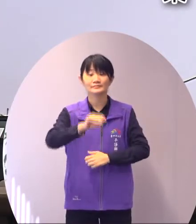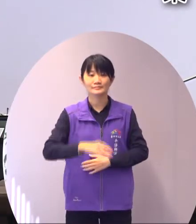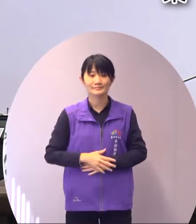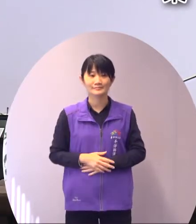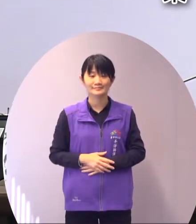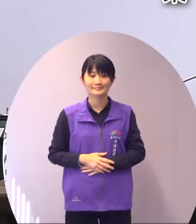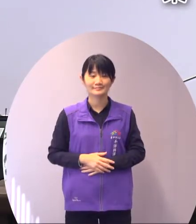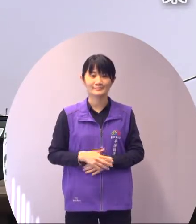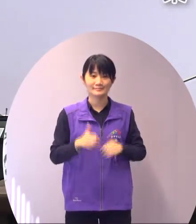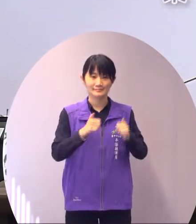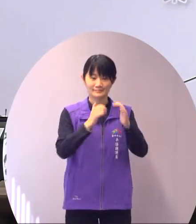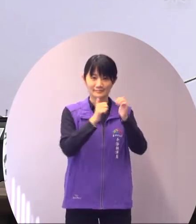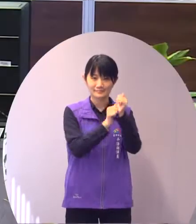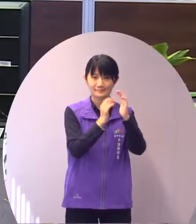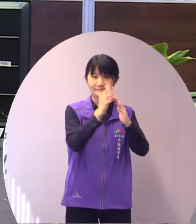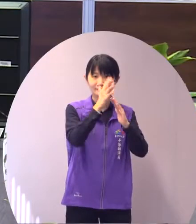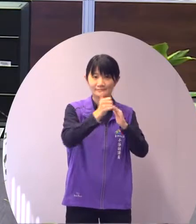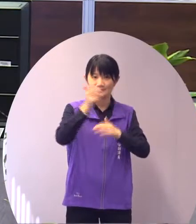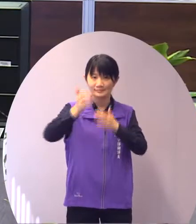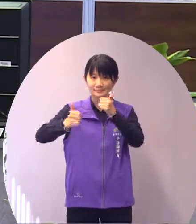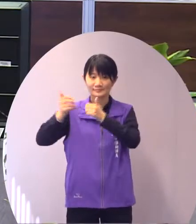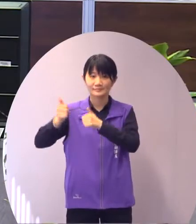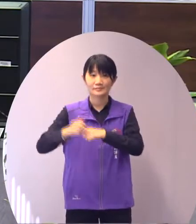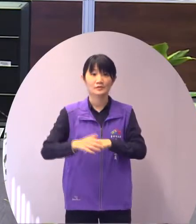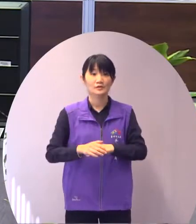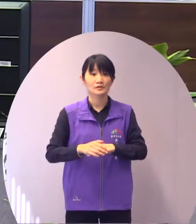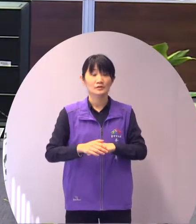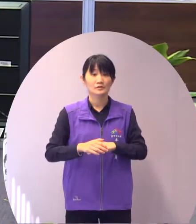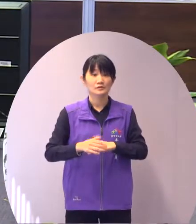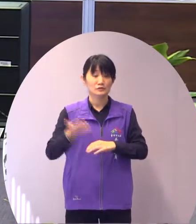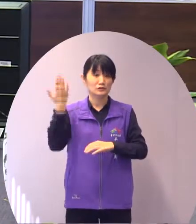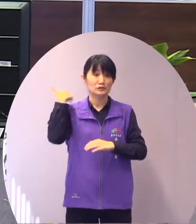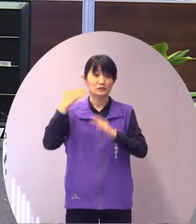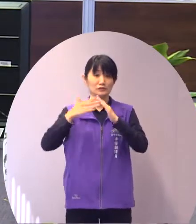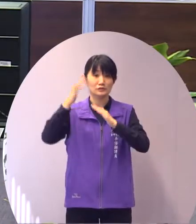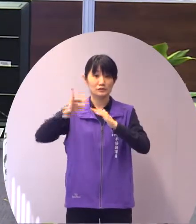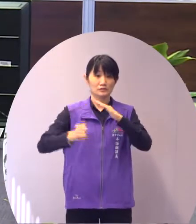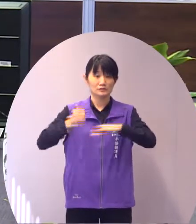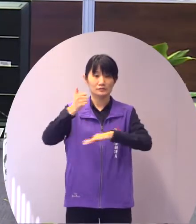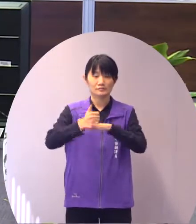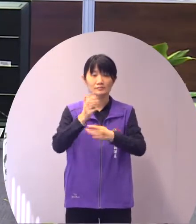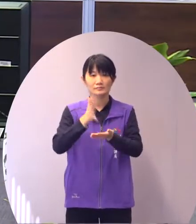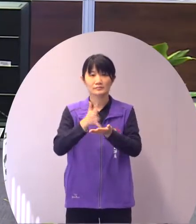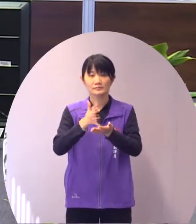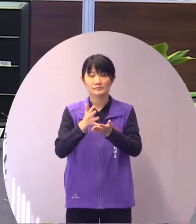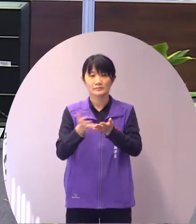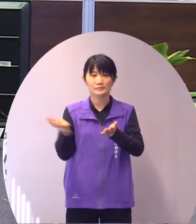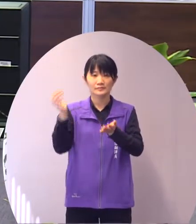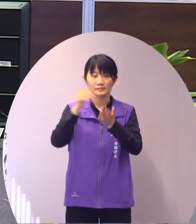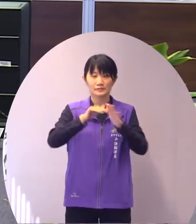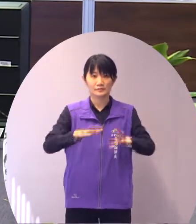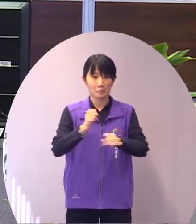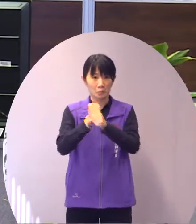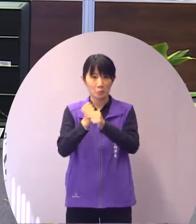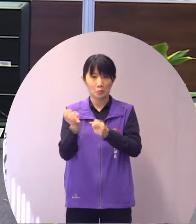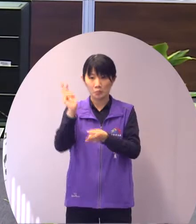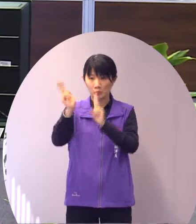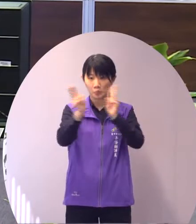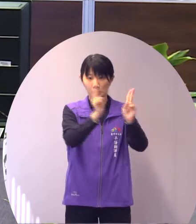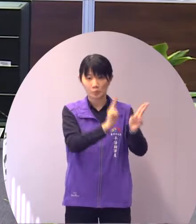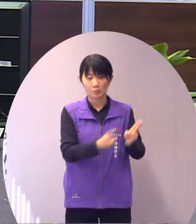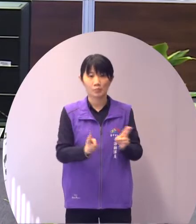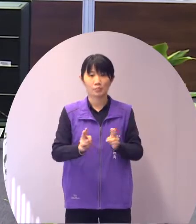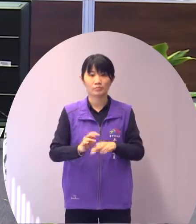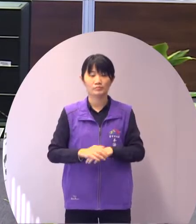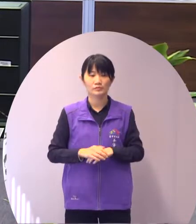谢谢副市长以及各位长官哦。那自从市长上任以来，包括在市长的一个指示跟支持之下呢，我